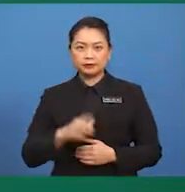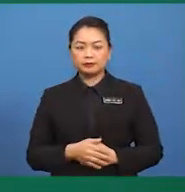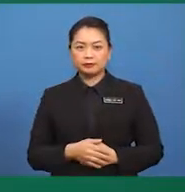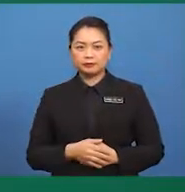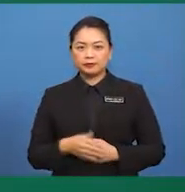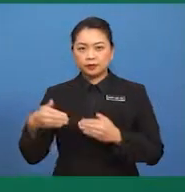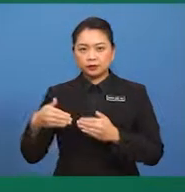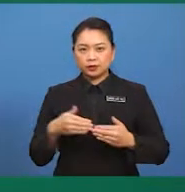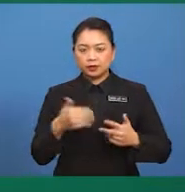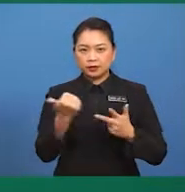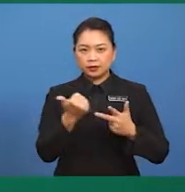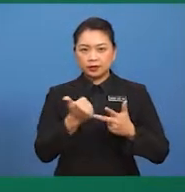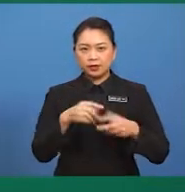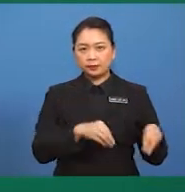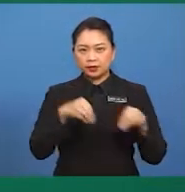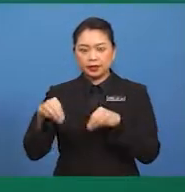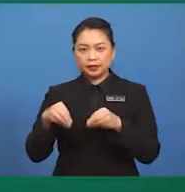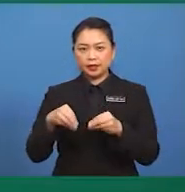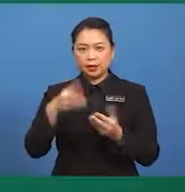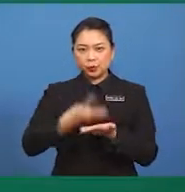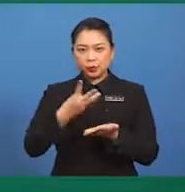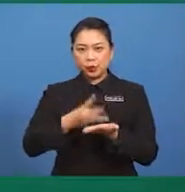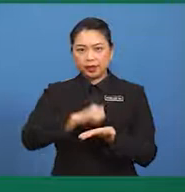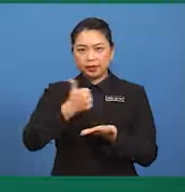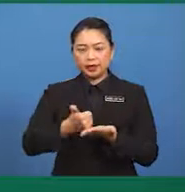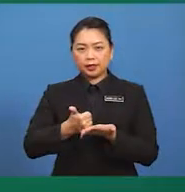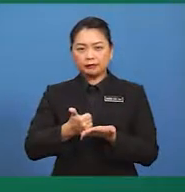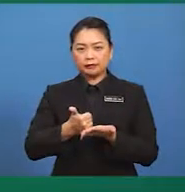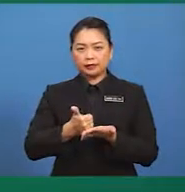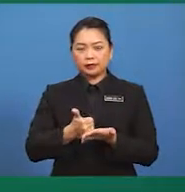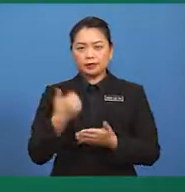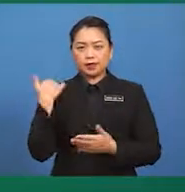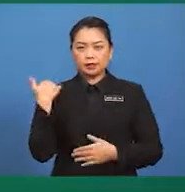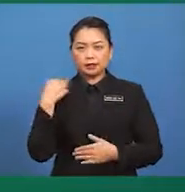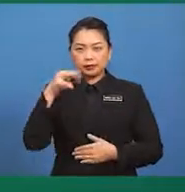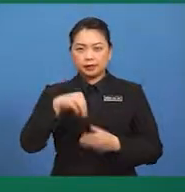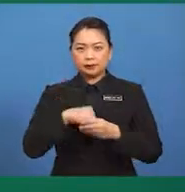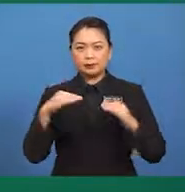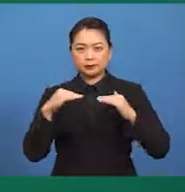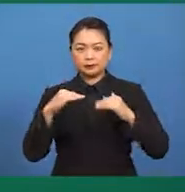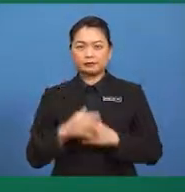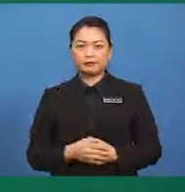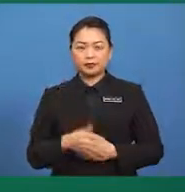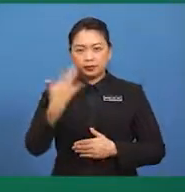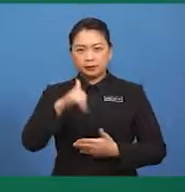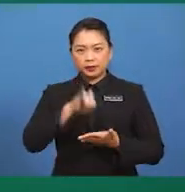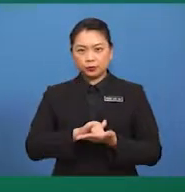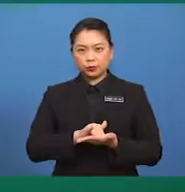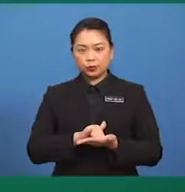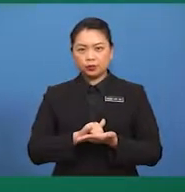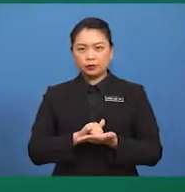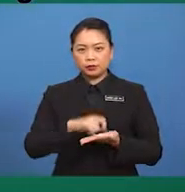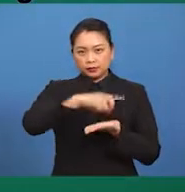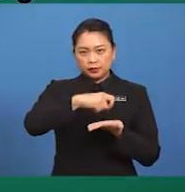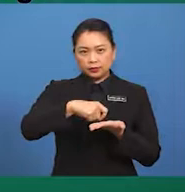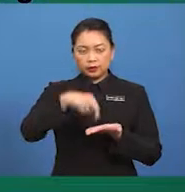Seterusnya, memindahkan baki-baki akaun yang berkaitan ke imbangan duga terselaras. Selepas itu,